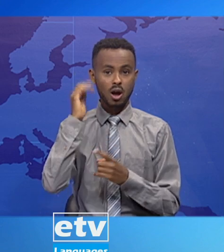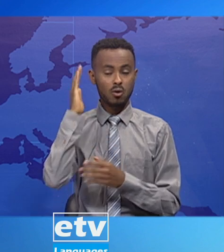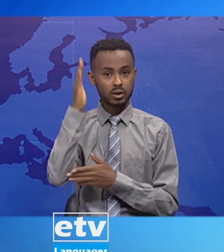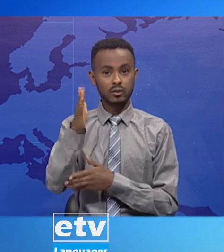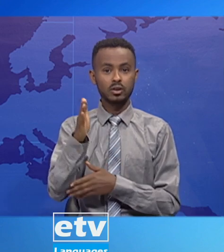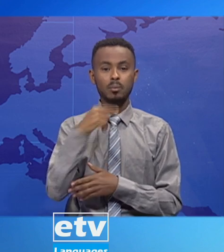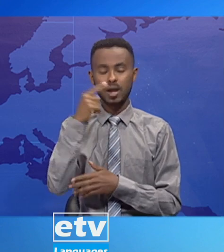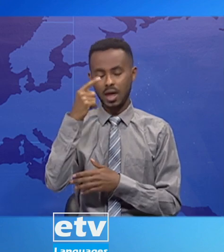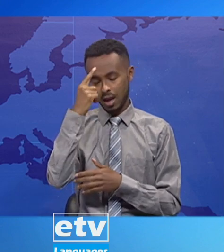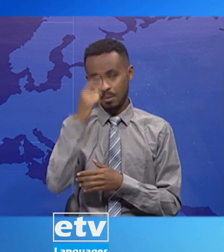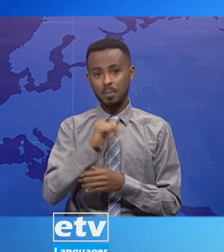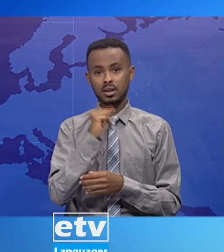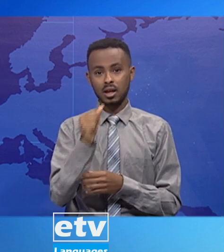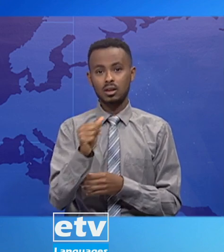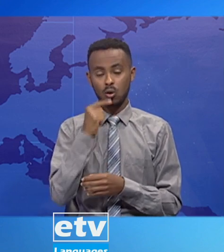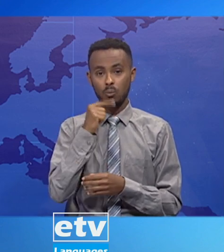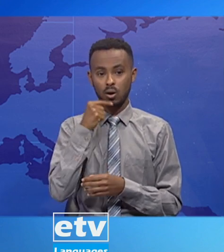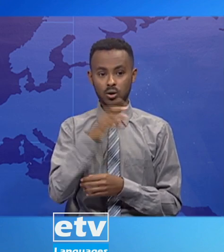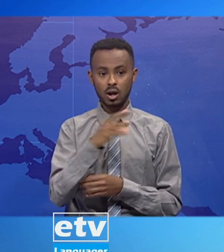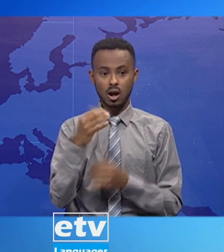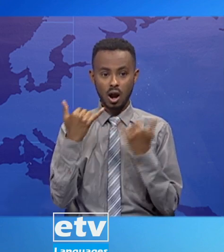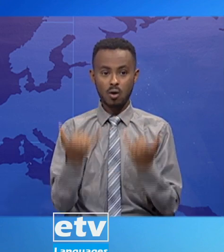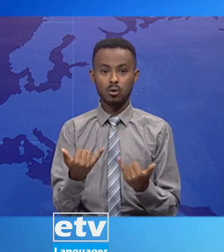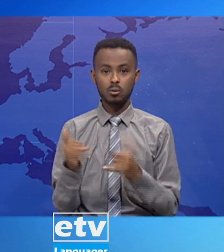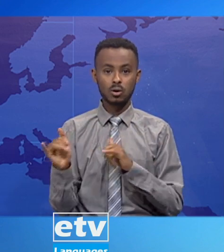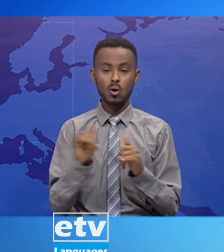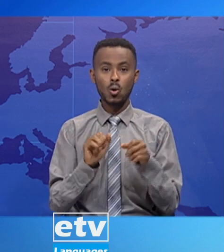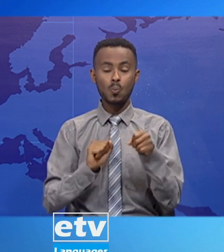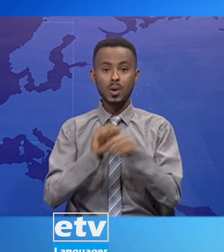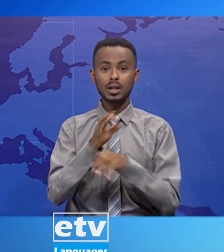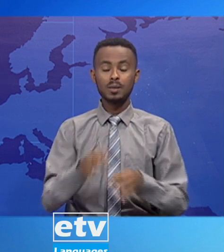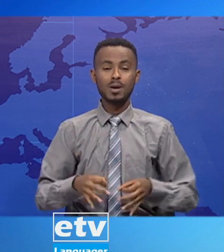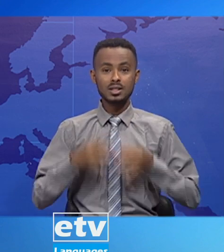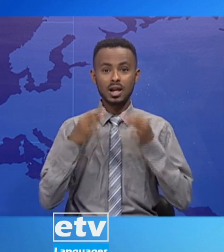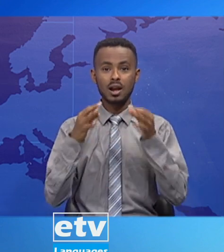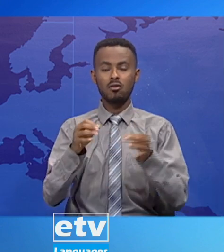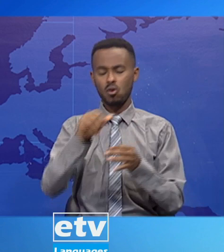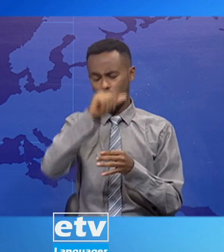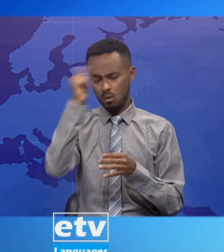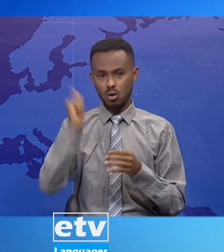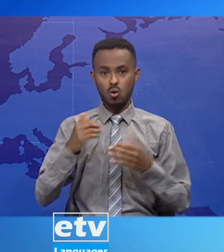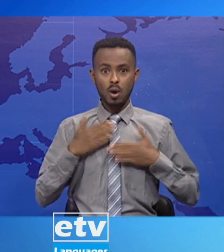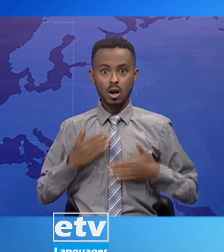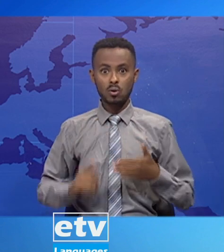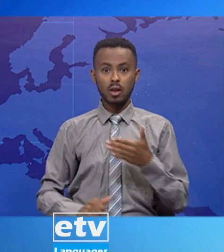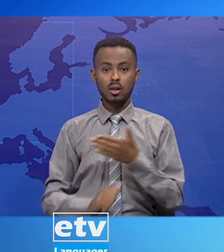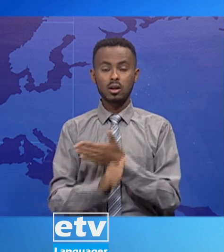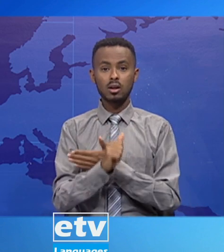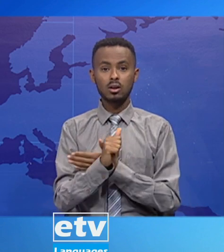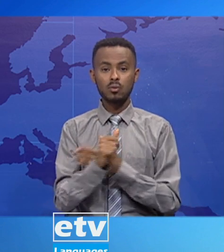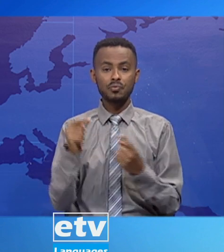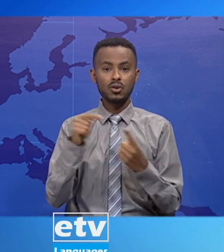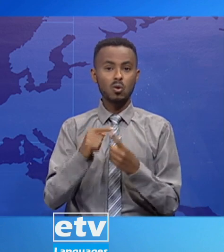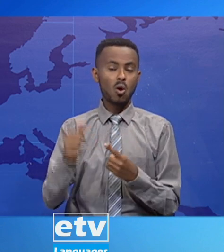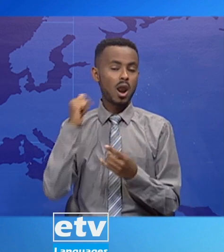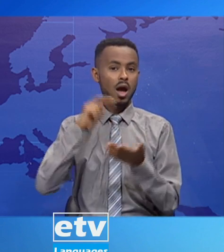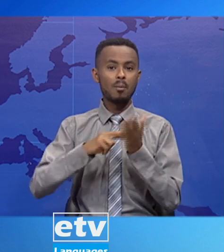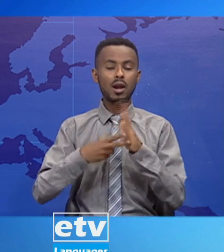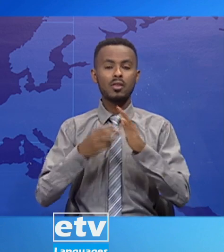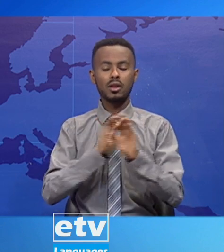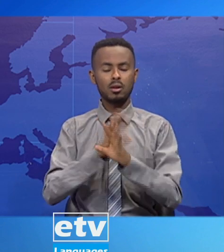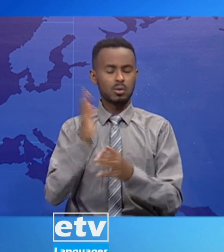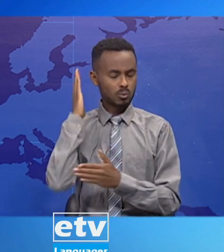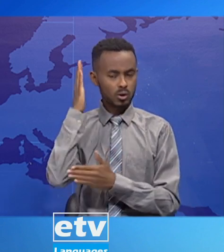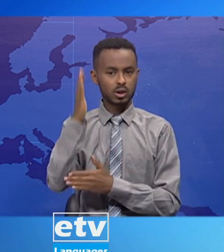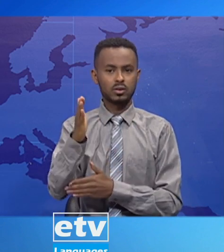ወደፊት በለዓለማመንታት ነው የሚለውና አሁንም ቢሆን መልእክት ማስተላልፈው ማንንም አካል ጉዳተኝነት ወደኋላ ማየት የለበትም፣